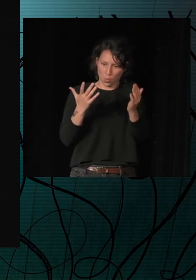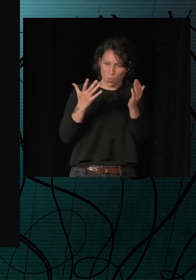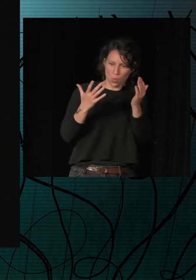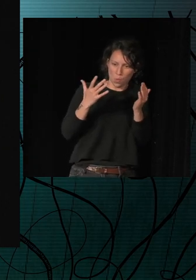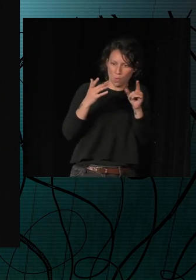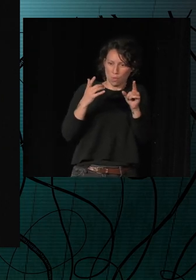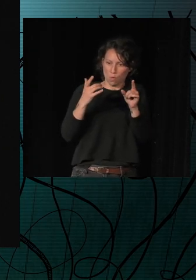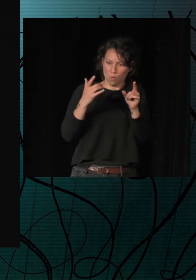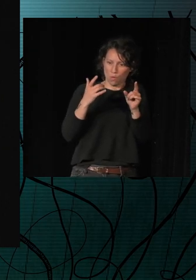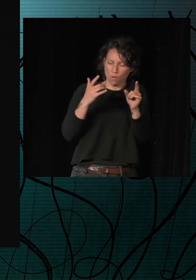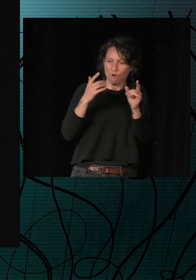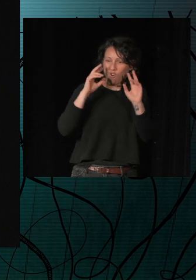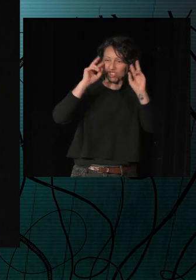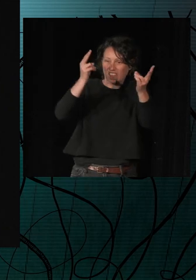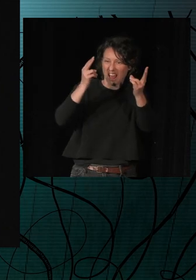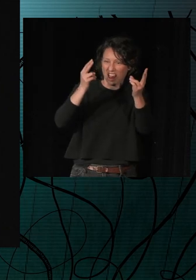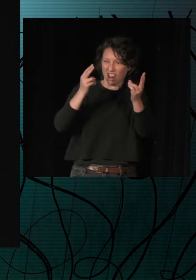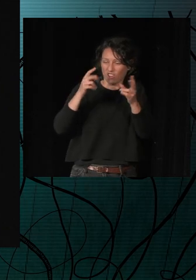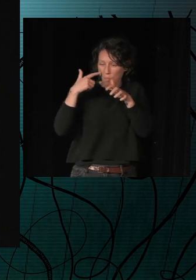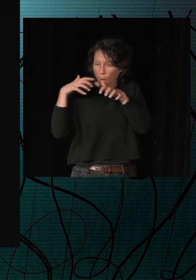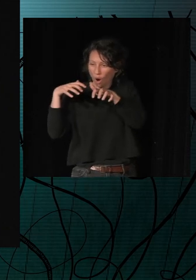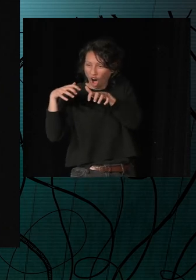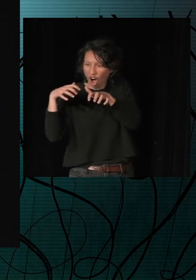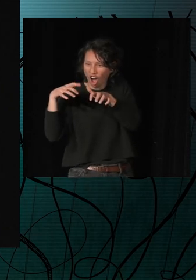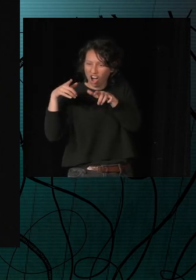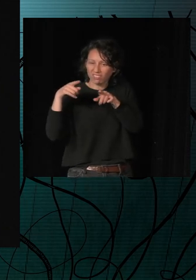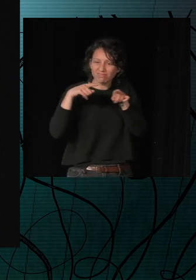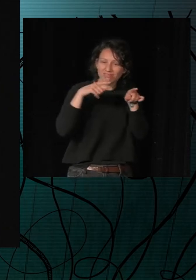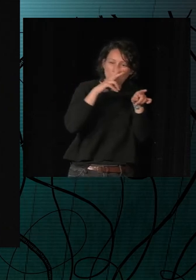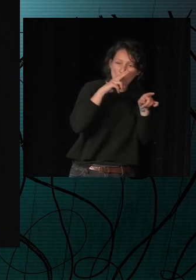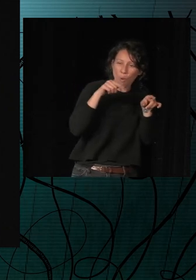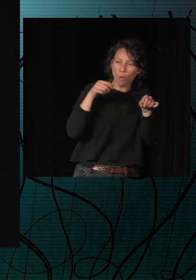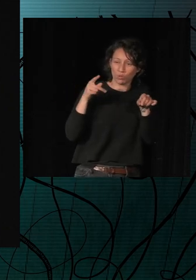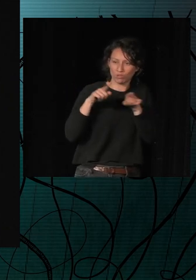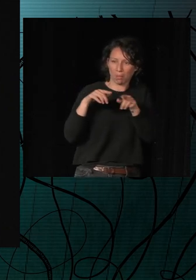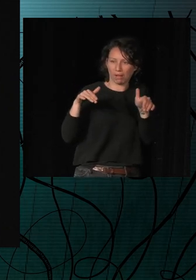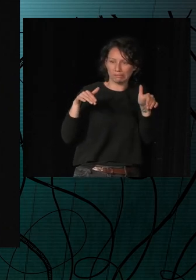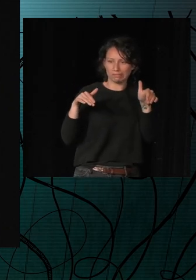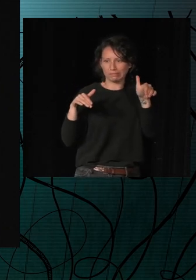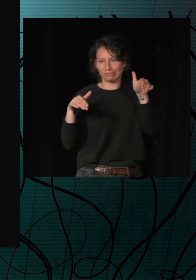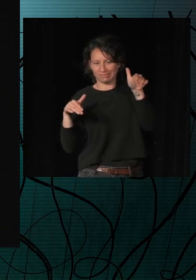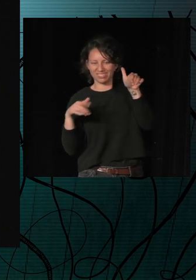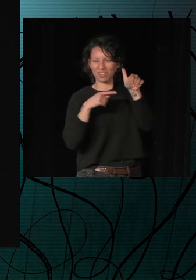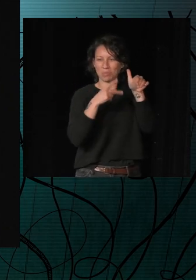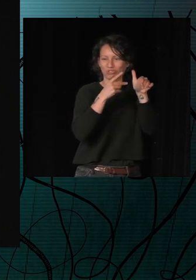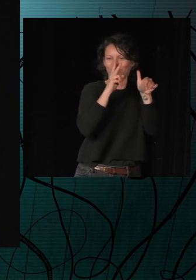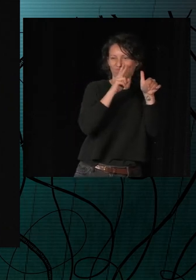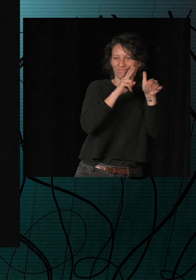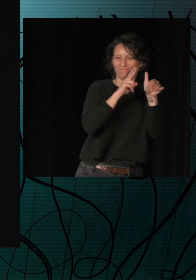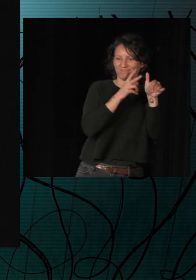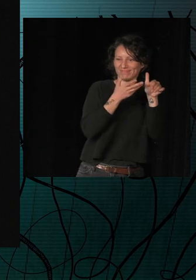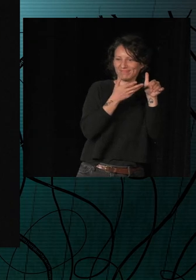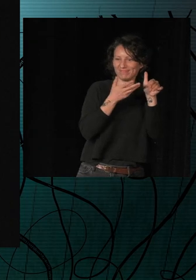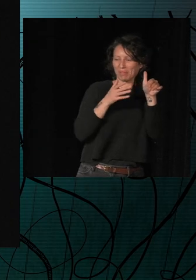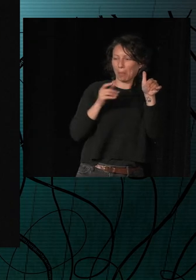marrant et plus très horrifique euh et c'est surtout qu'en général je pense que Ben les jeux d'horreur traite en plus